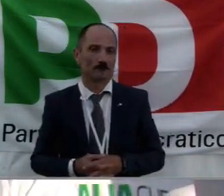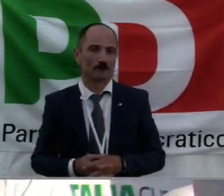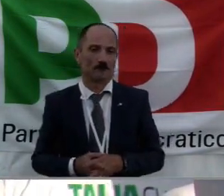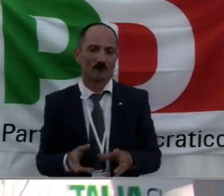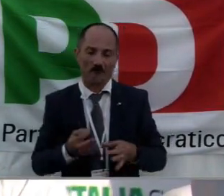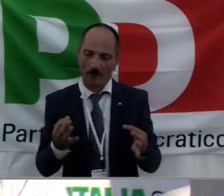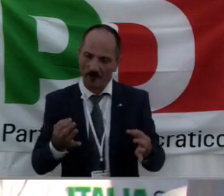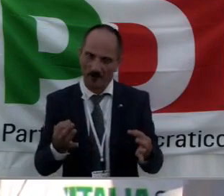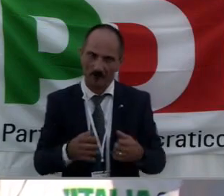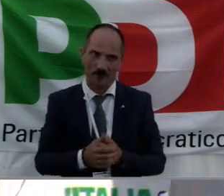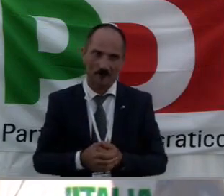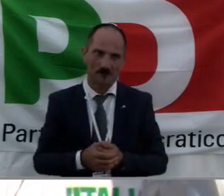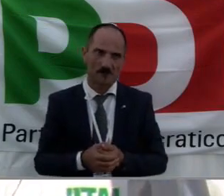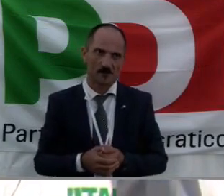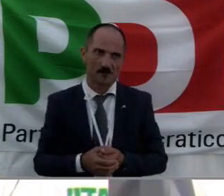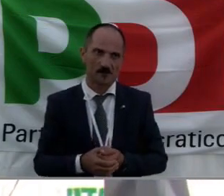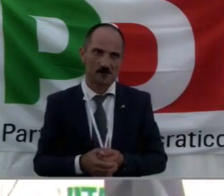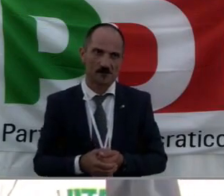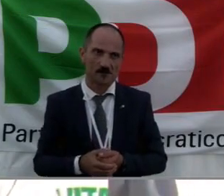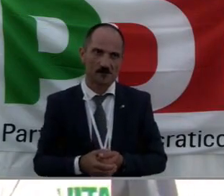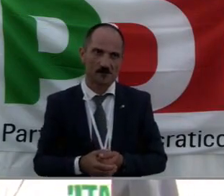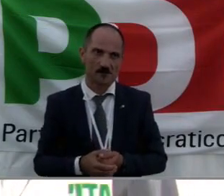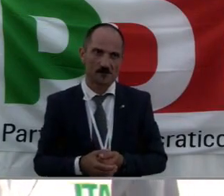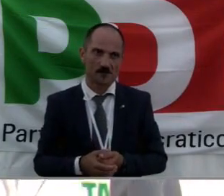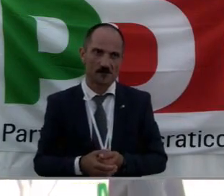Va bene? Ok.